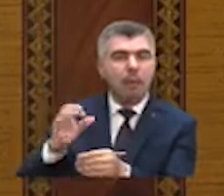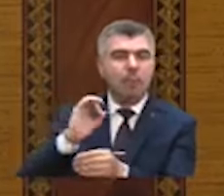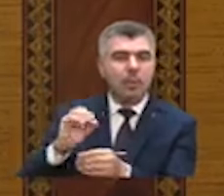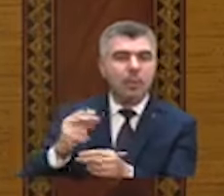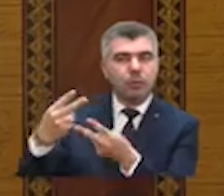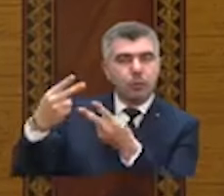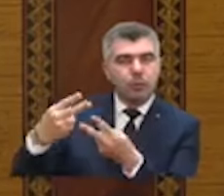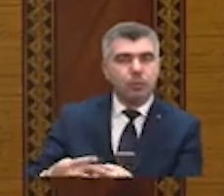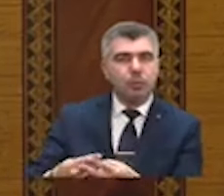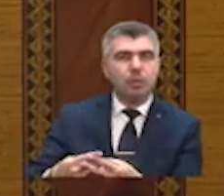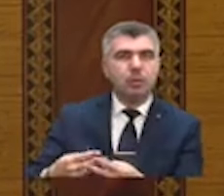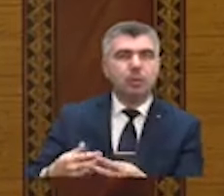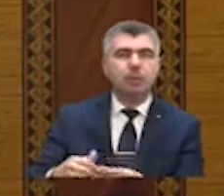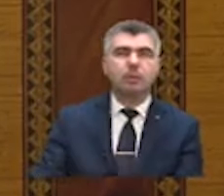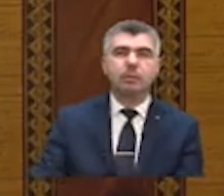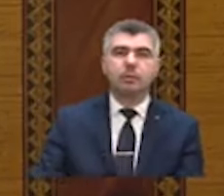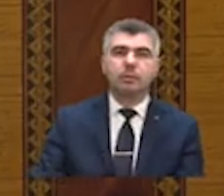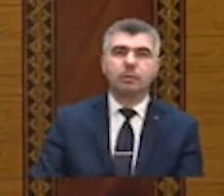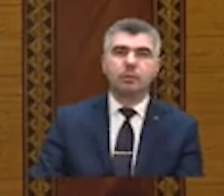له